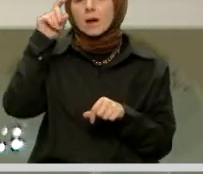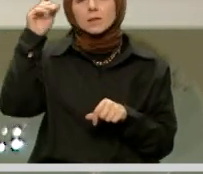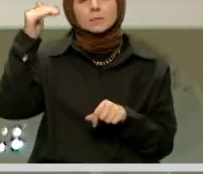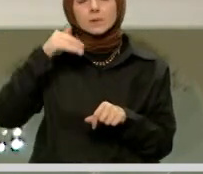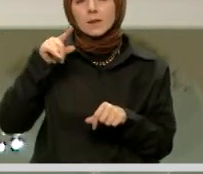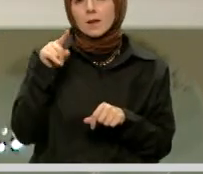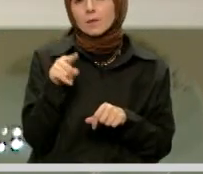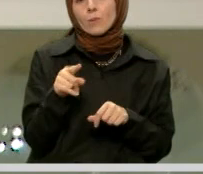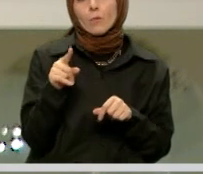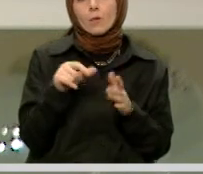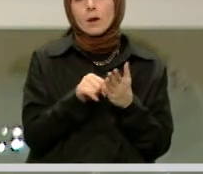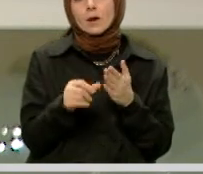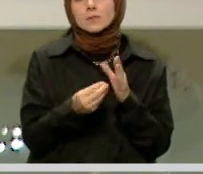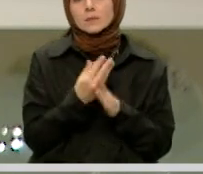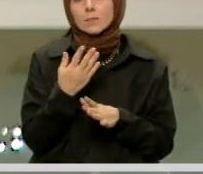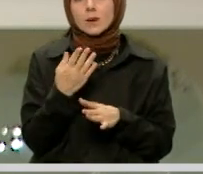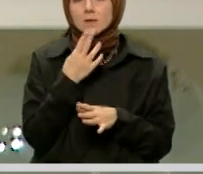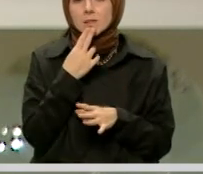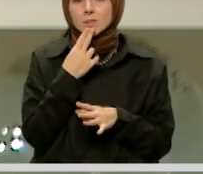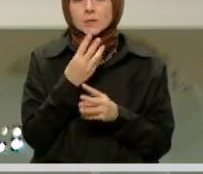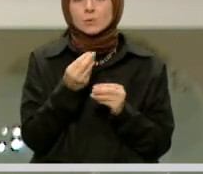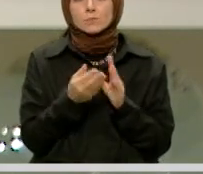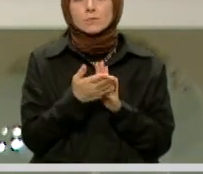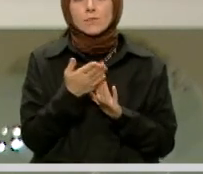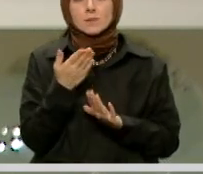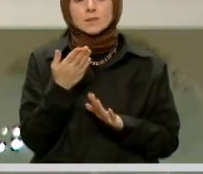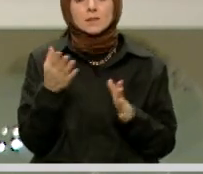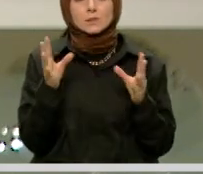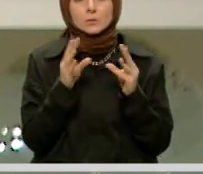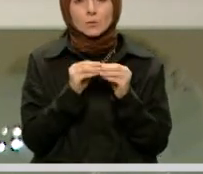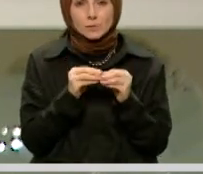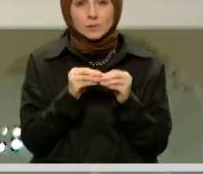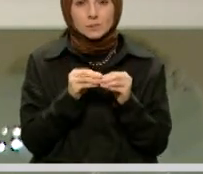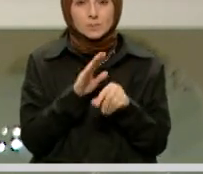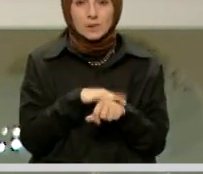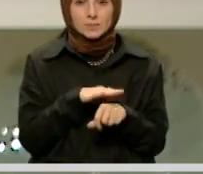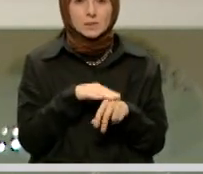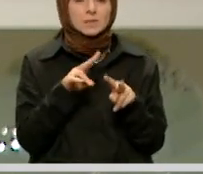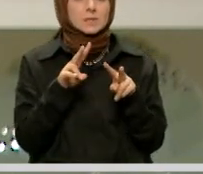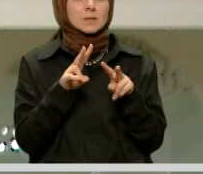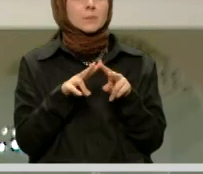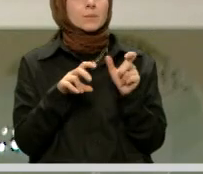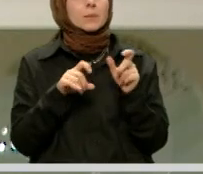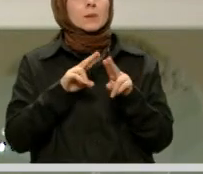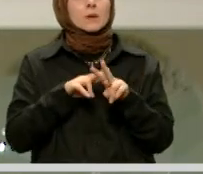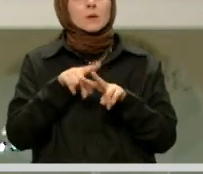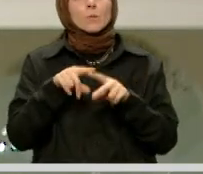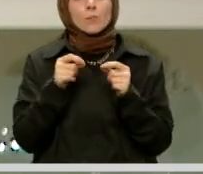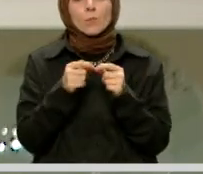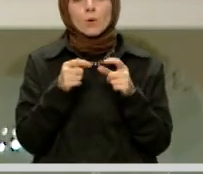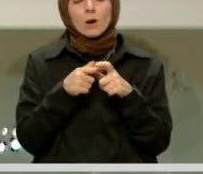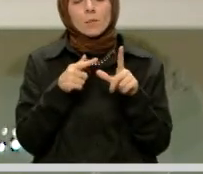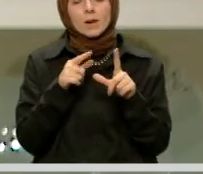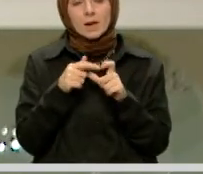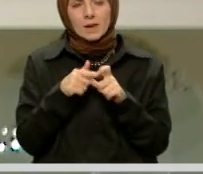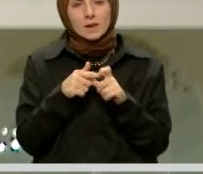o her sabah böyle hanımefendilerin daha yoğunlukla toplanıp yaptıkları mukabeleler. Eyvallah. Yine hani ayet-i kerimeden bildiğimiz